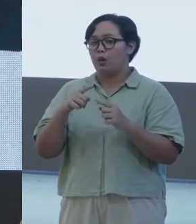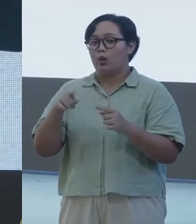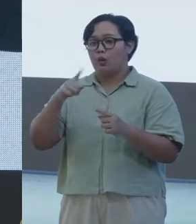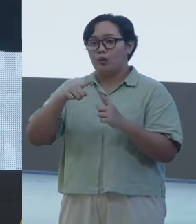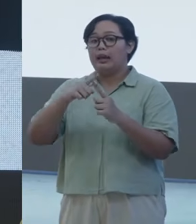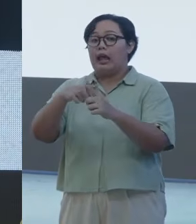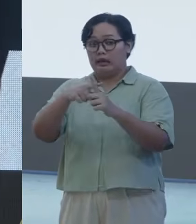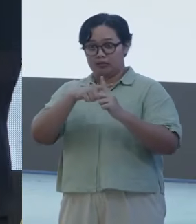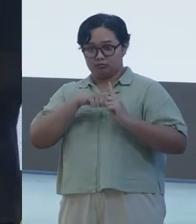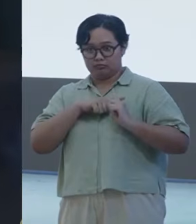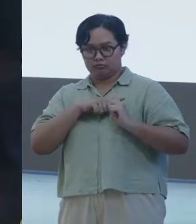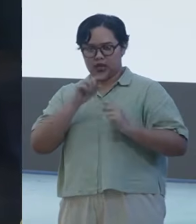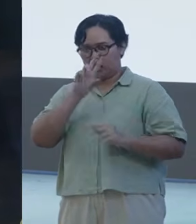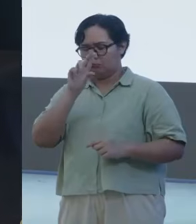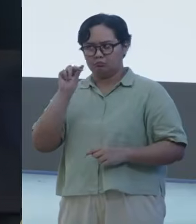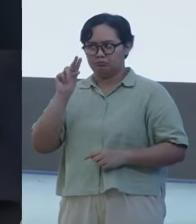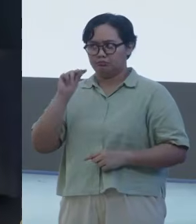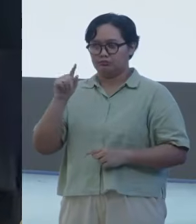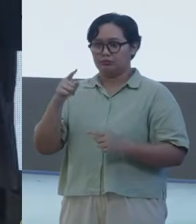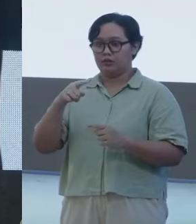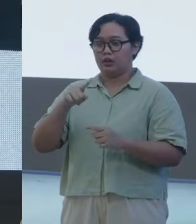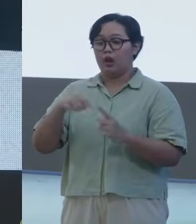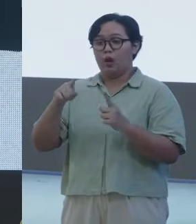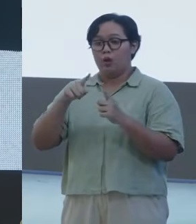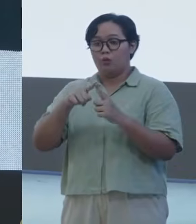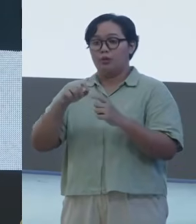Nung nagumpisa ang church? Hindi.